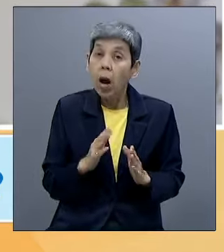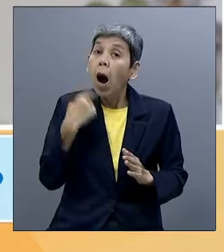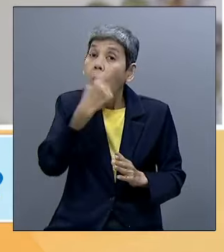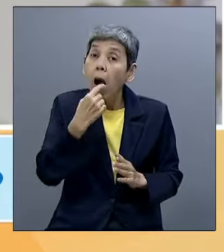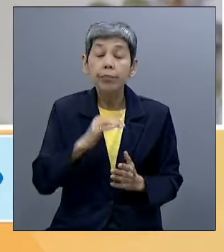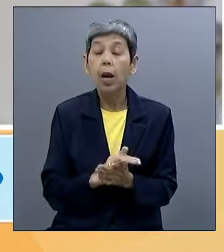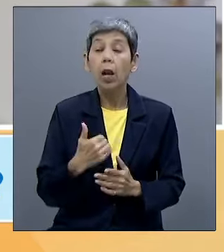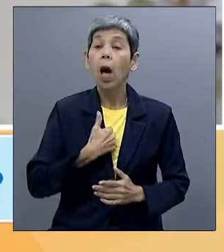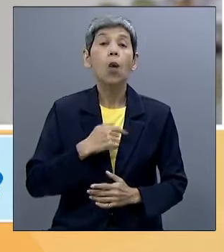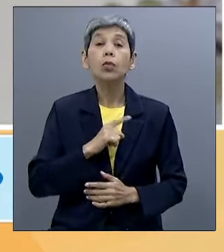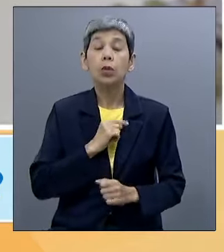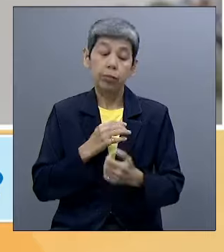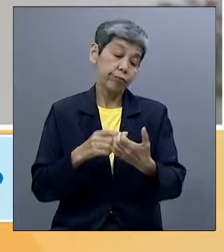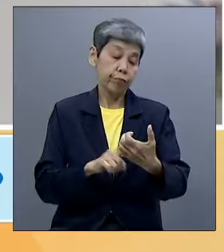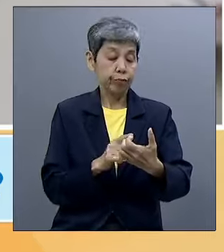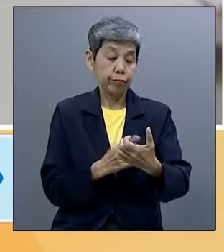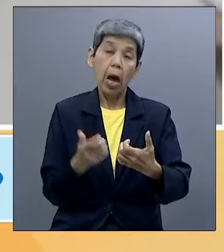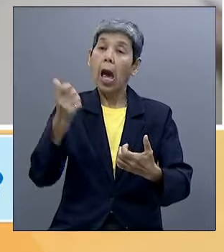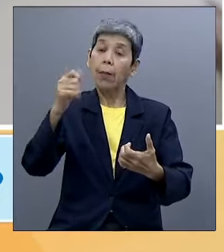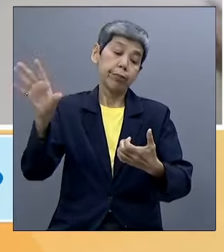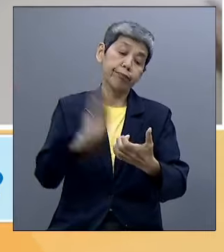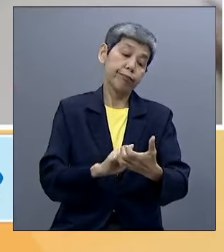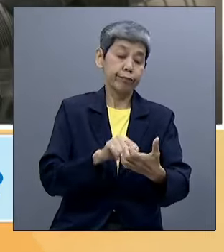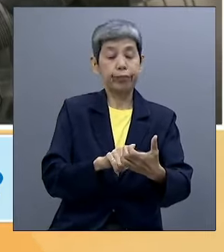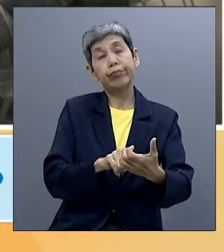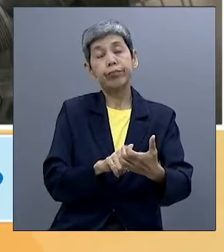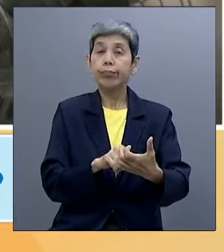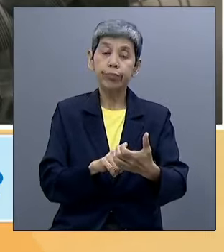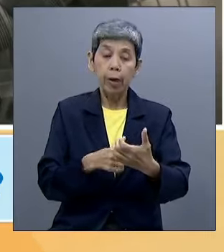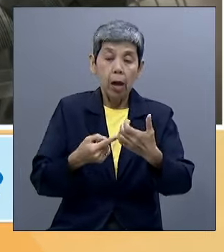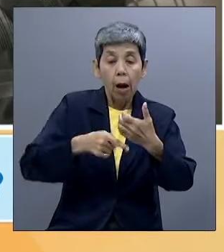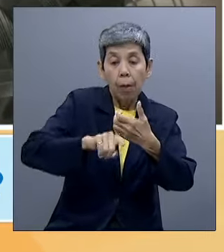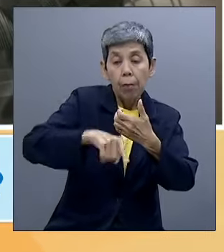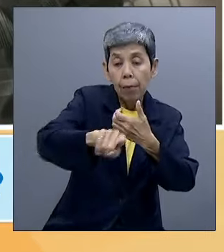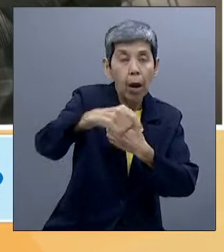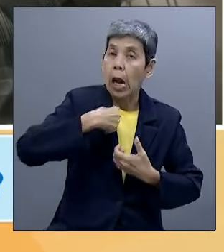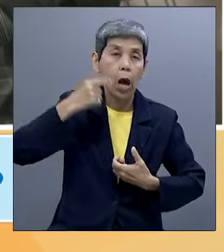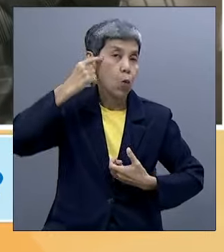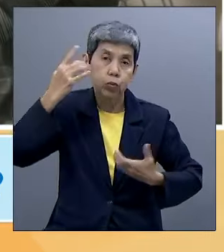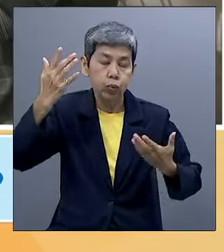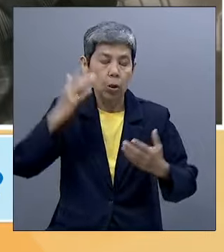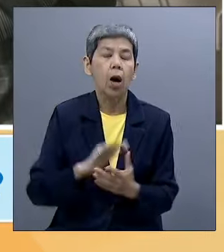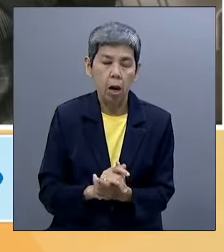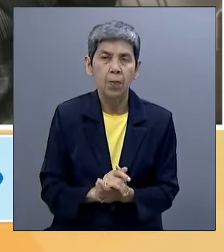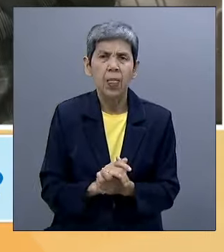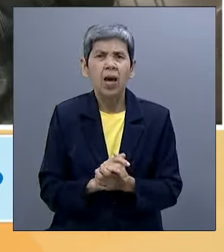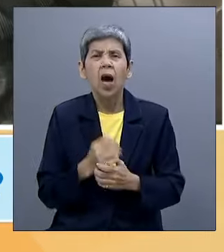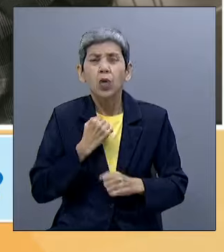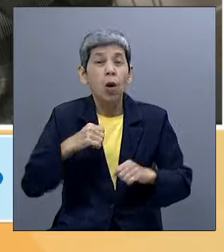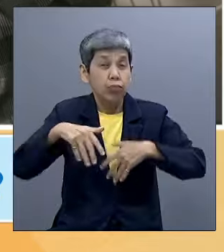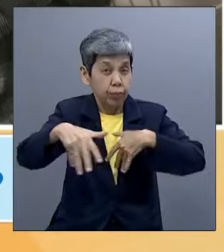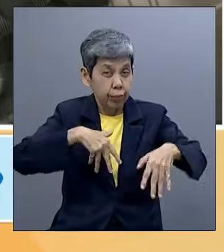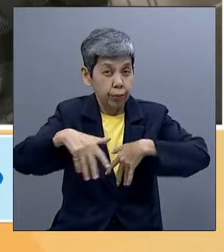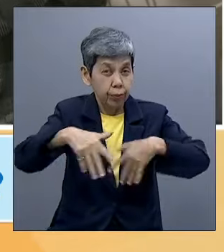ราก็มีหน้าที่แค่เปิดโทรศัพท์ลงแอปของภาครัฐแล้วหลังบ้านมันจะข้อมูลวิ่งยังไงอันนี้เราไม่รู้แหละนะครับแต่ว่าส่วนตัวของภาคประชาช